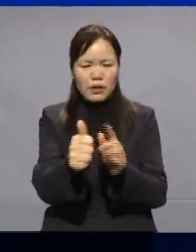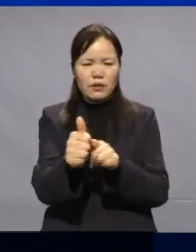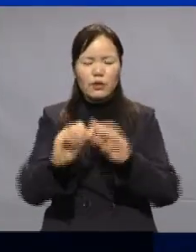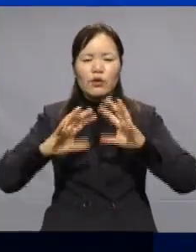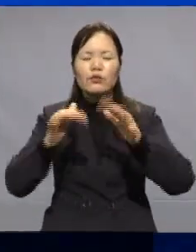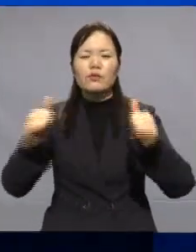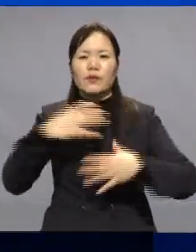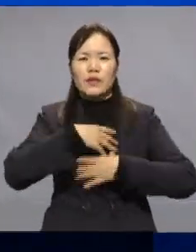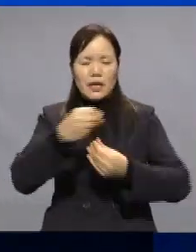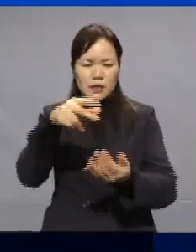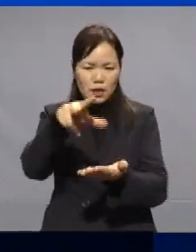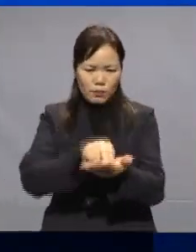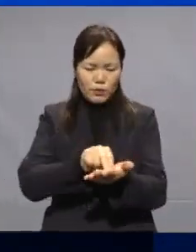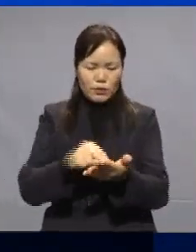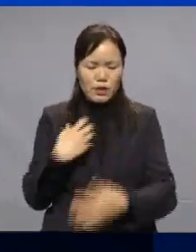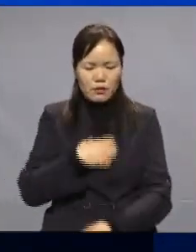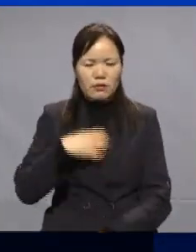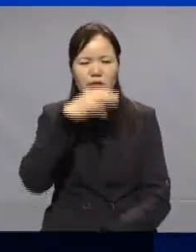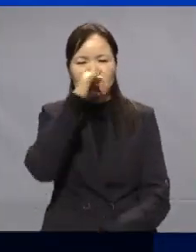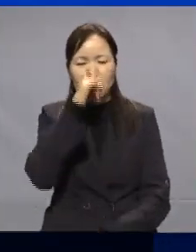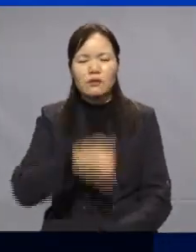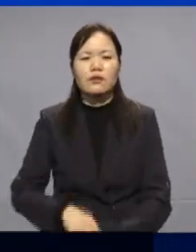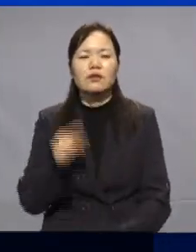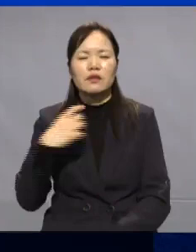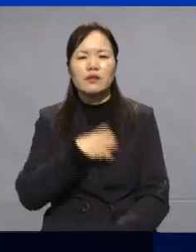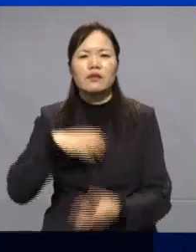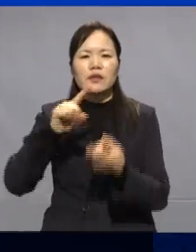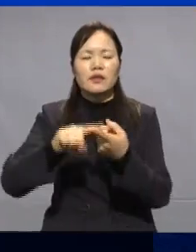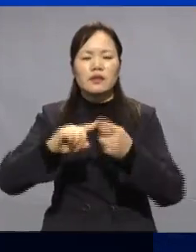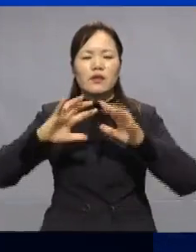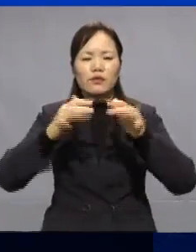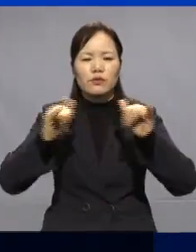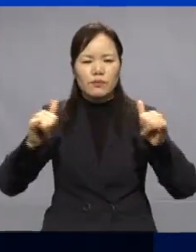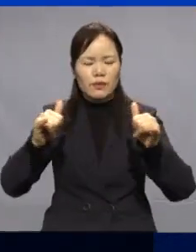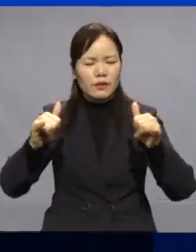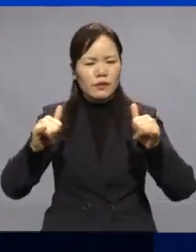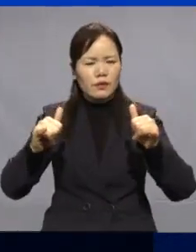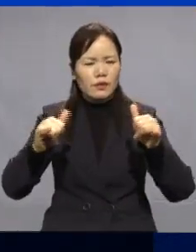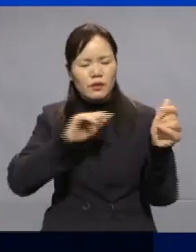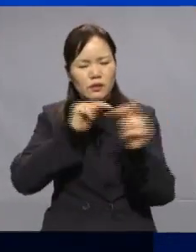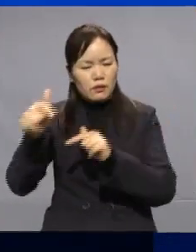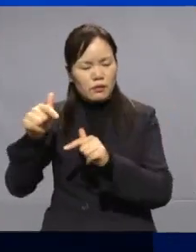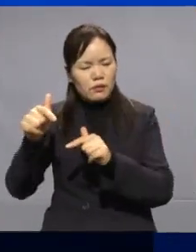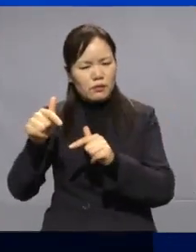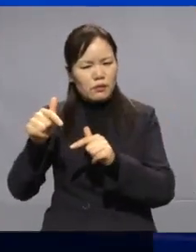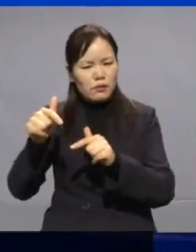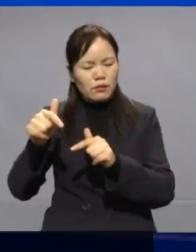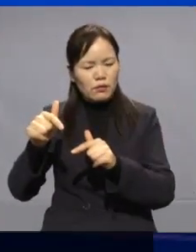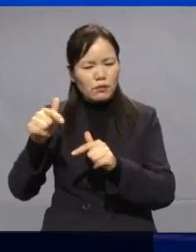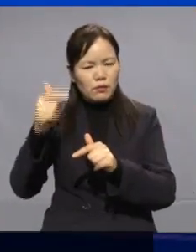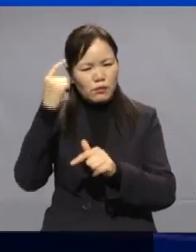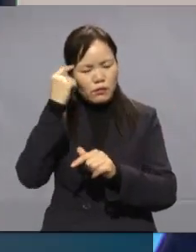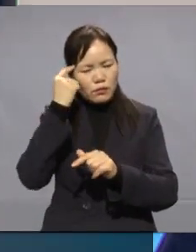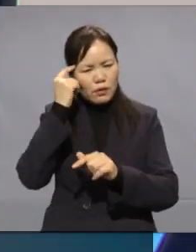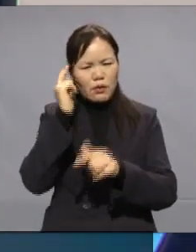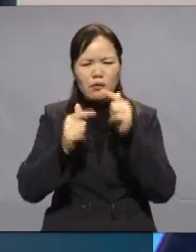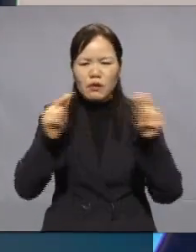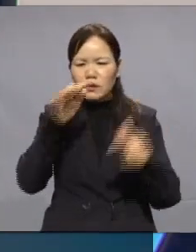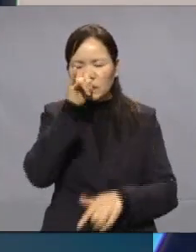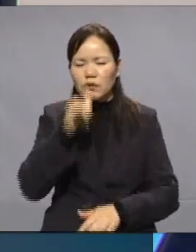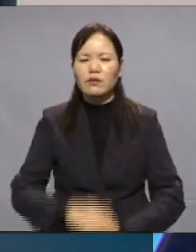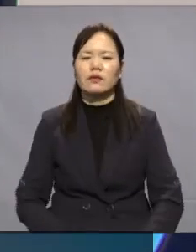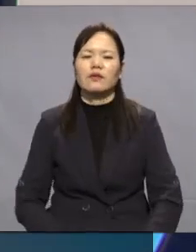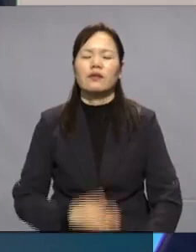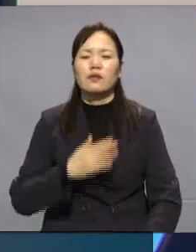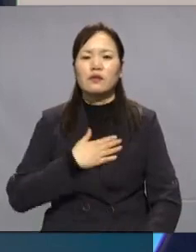국민안전공백 사태를 우려하고 있습니다 그 걱정에 대해서 국민 반응에도 여러 생각이 있는 것 같은데요 박 교수님이 어떻게 보십니까 제가